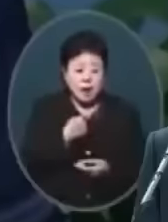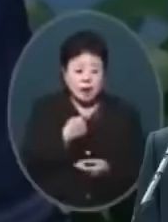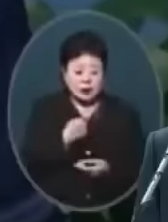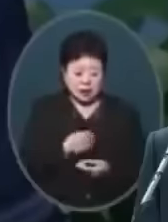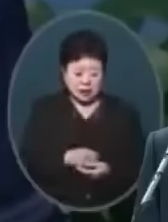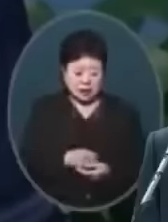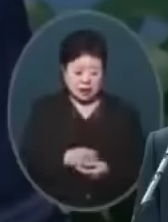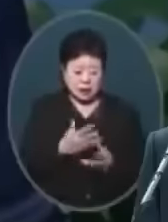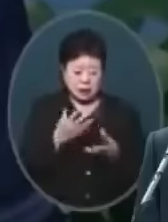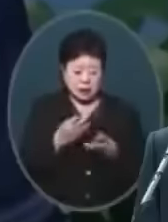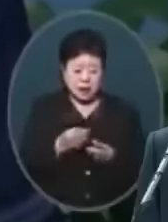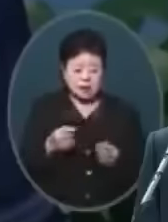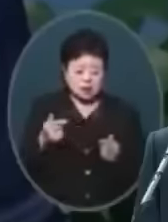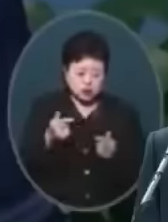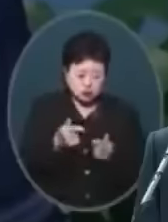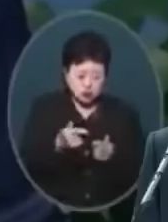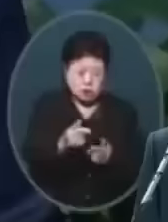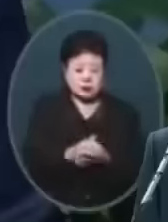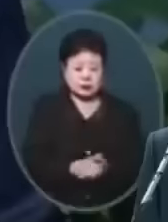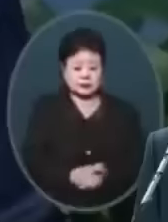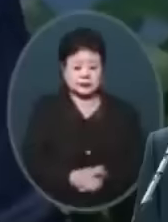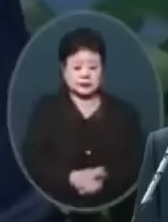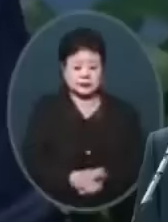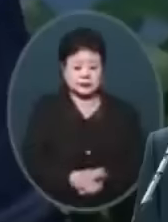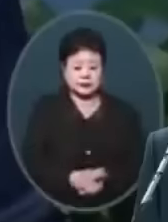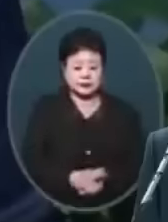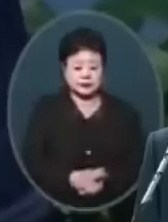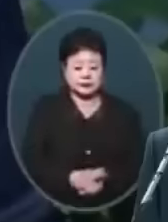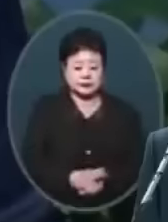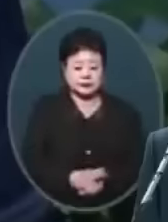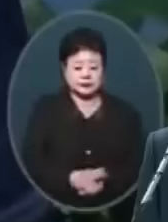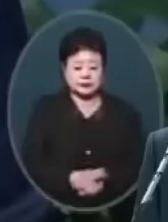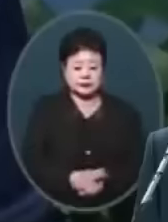퍼센테이지가 굉장히 낮은 것을 보았었습니다.